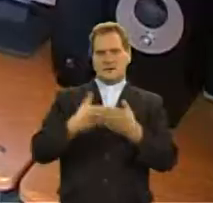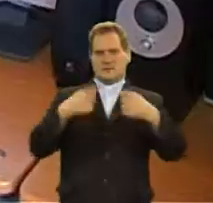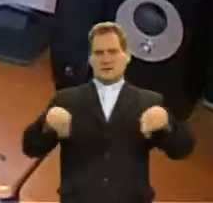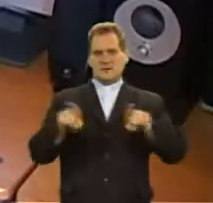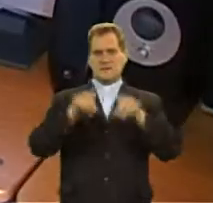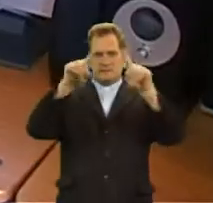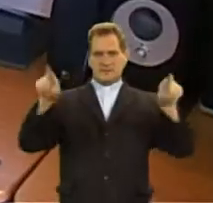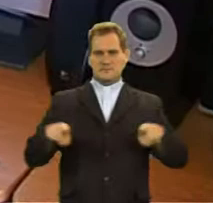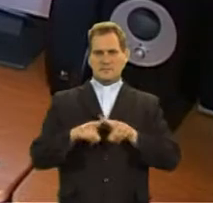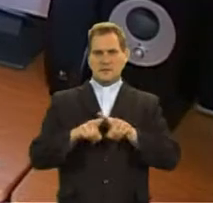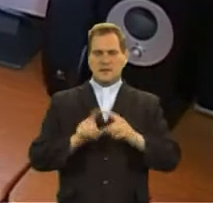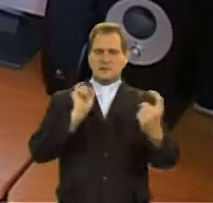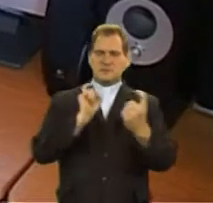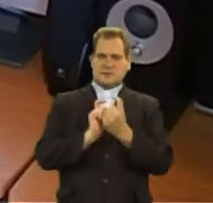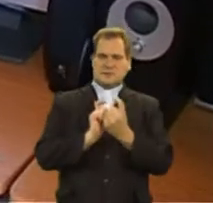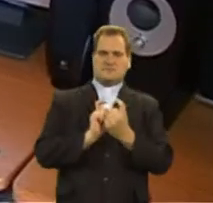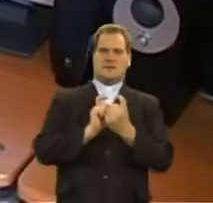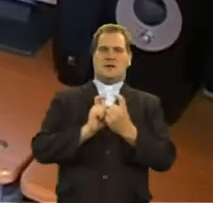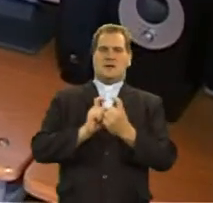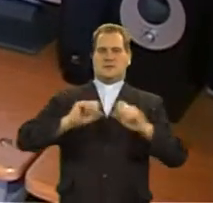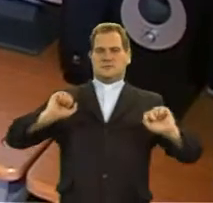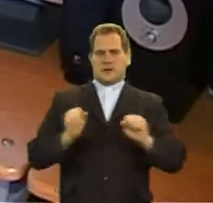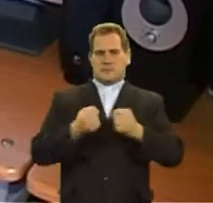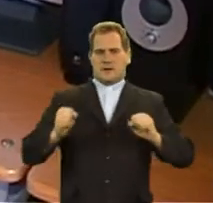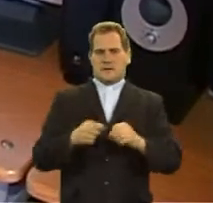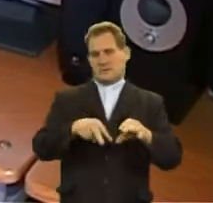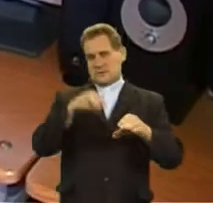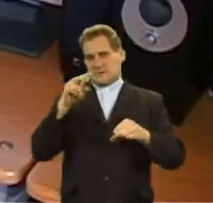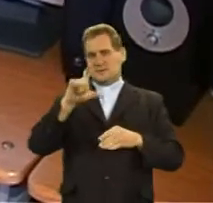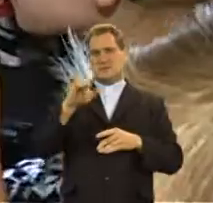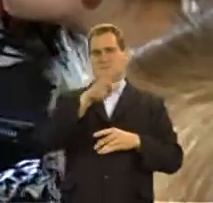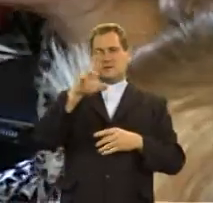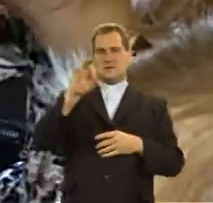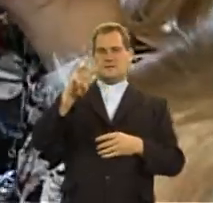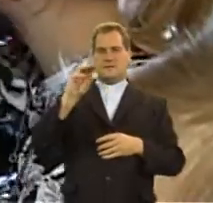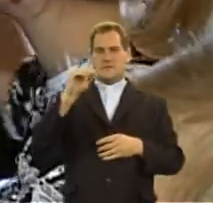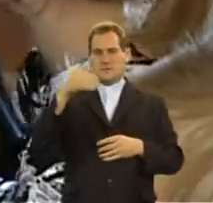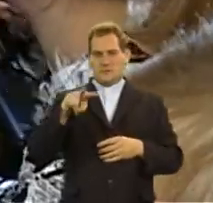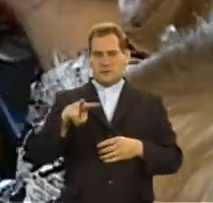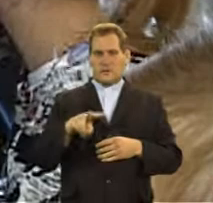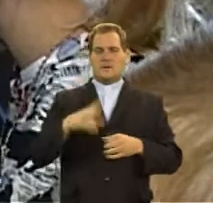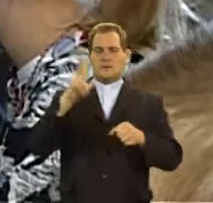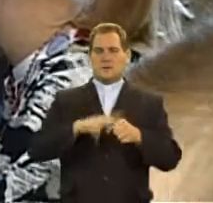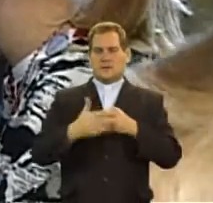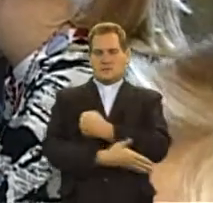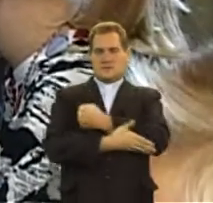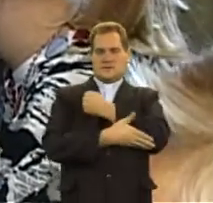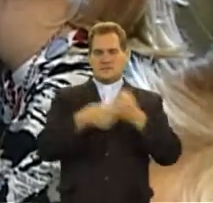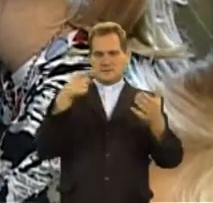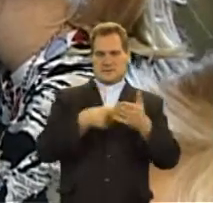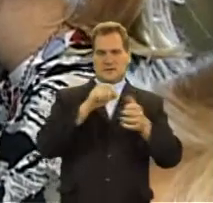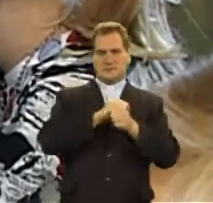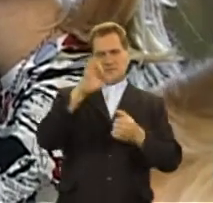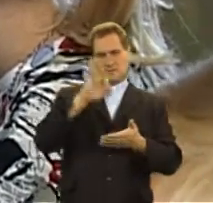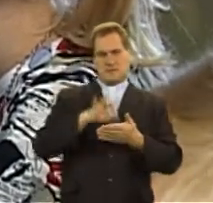8.3 Przeciwdziałanie wykluczeniu cyfrowemu, program operacyjny Innowacyjna Gospodarka, którego podstawowym celem jest zapewnienie